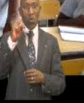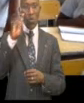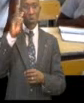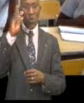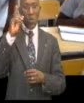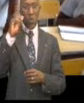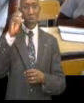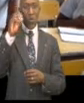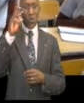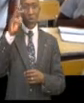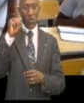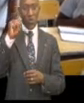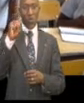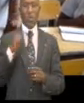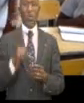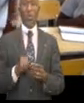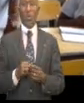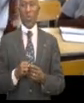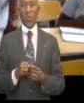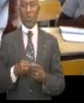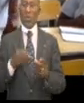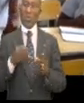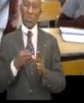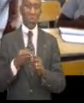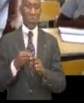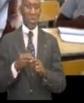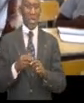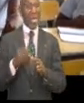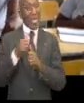exemple, on peut citer la lame de rasoir,